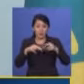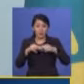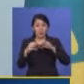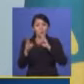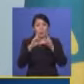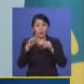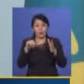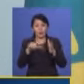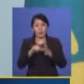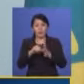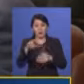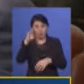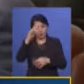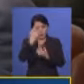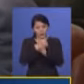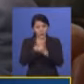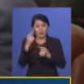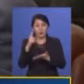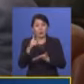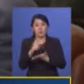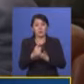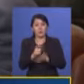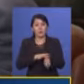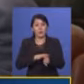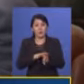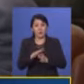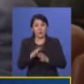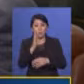соңында қатысушылар мемлекет жолдауында қойылған міндеттерді жүзеге асыру